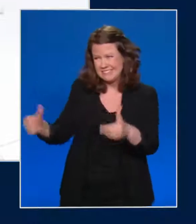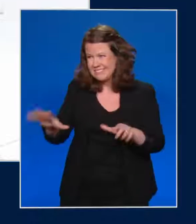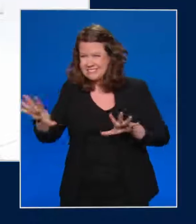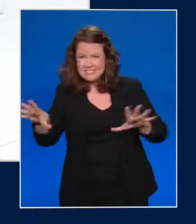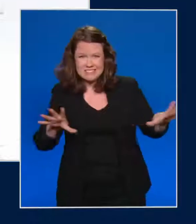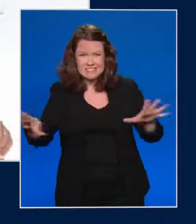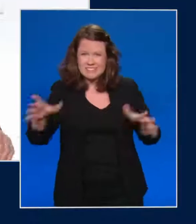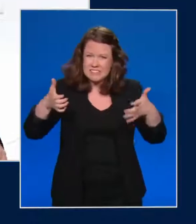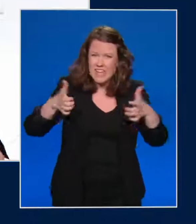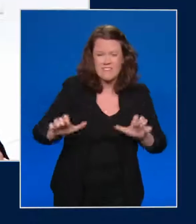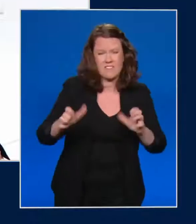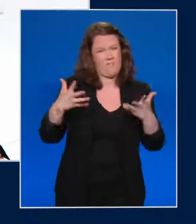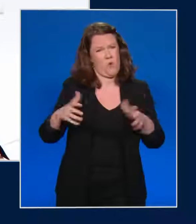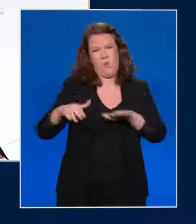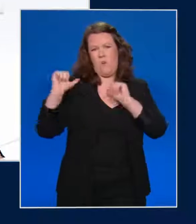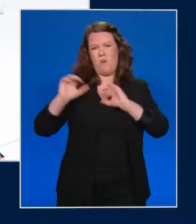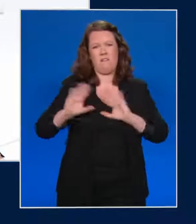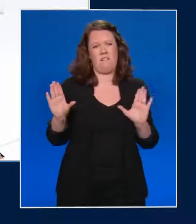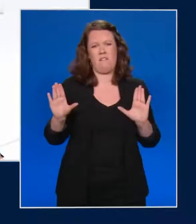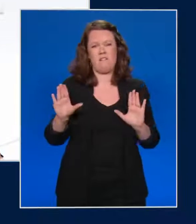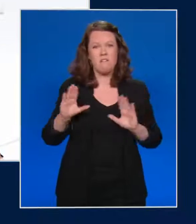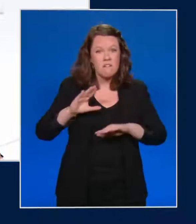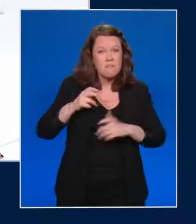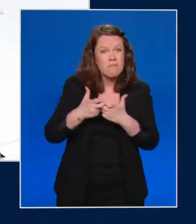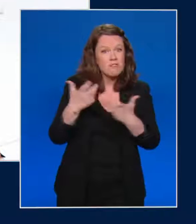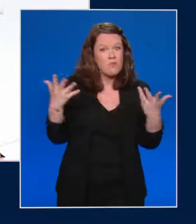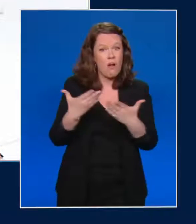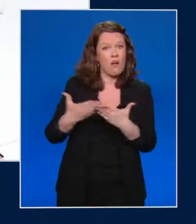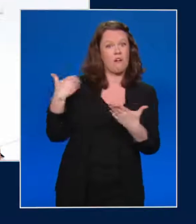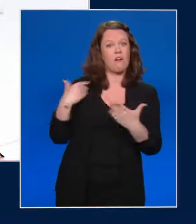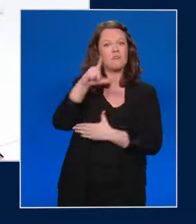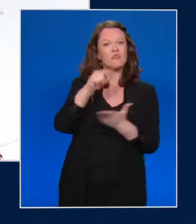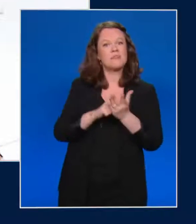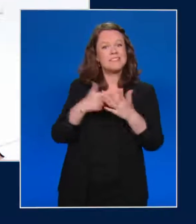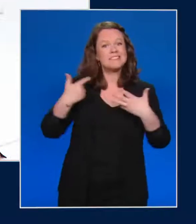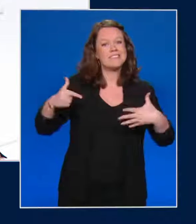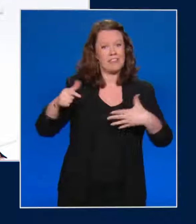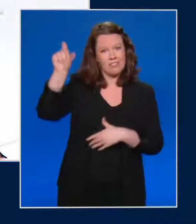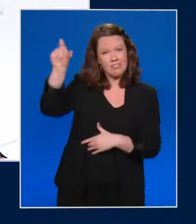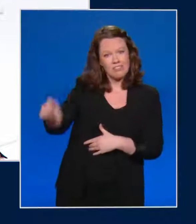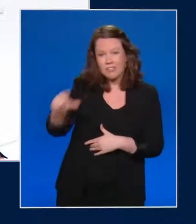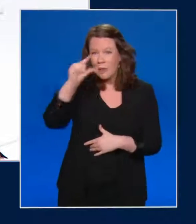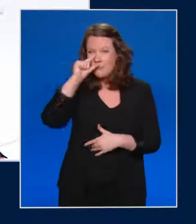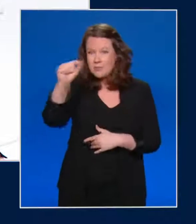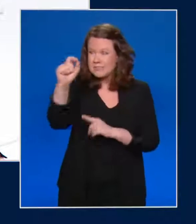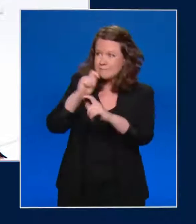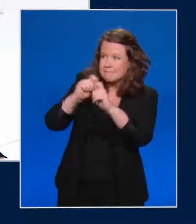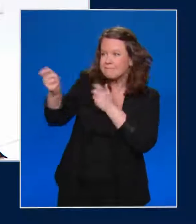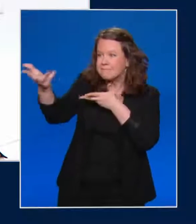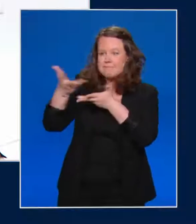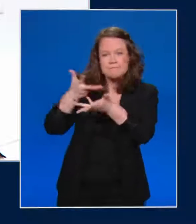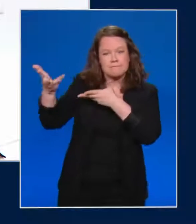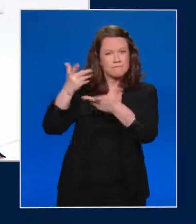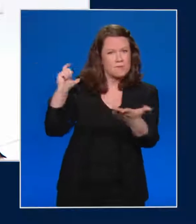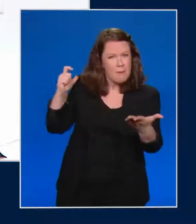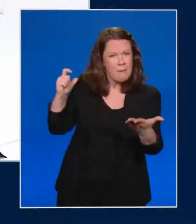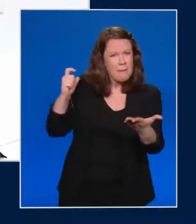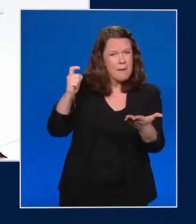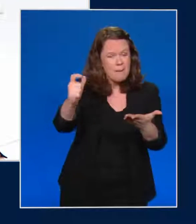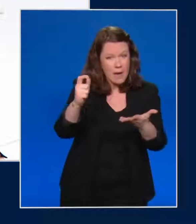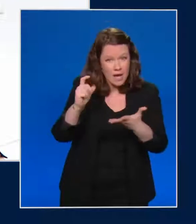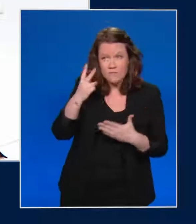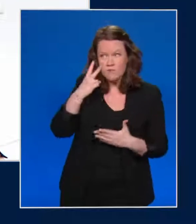le savez j'ai depuis 2010 est conduit un dialogue exigeant et constant avec le président poutine et face à l'aggravation des tensions je me suis